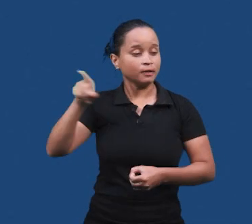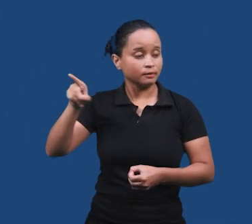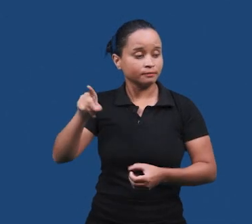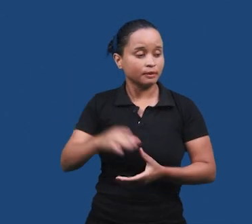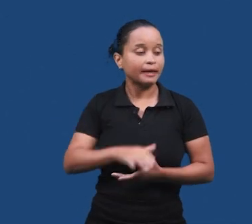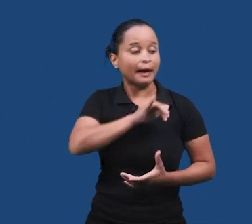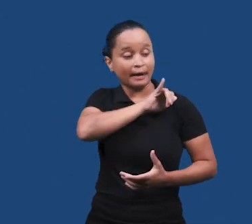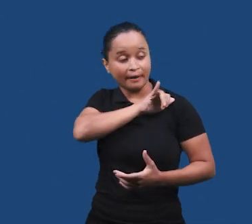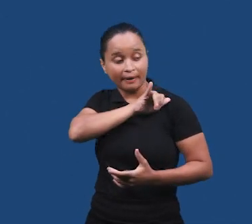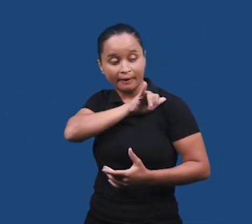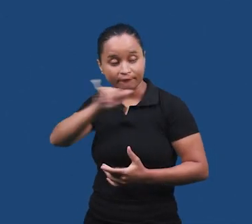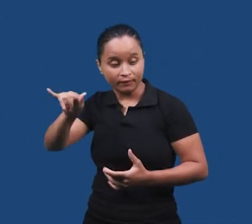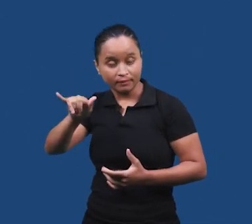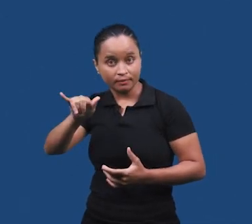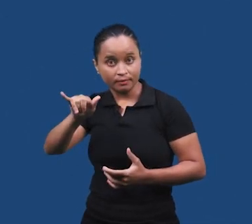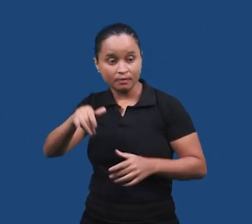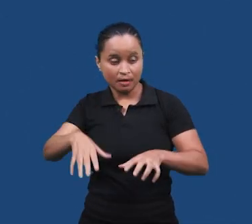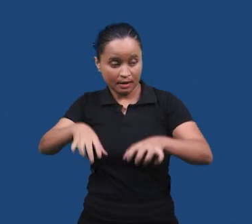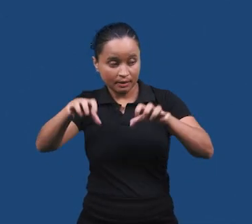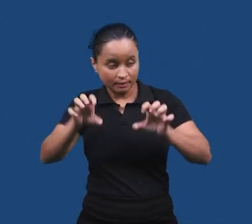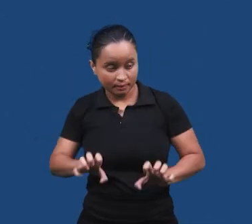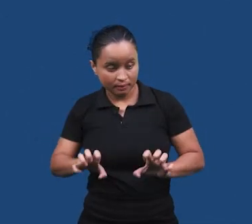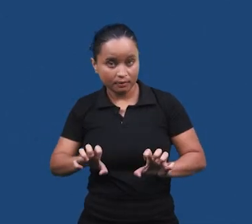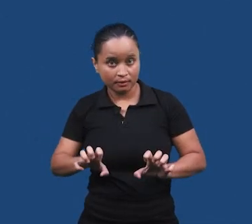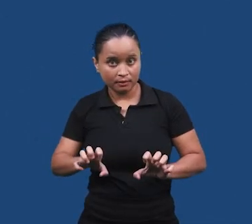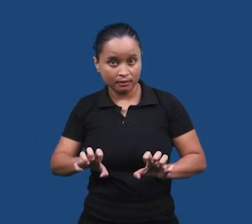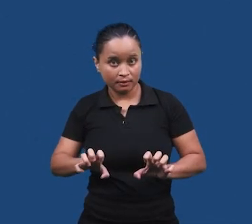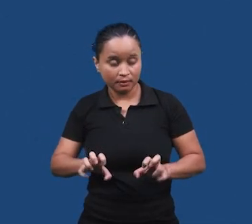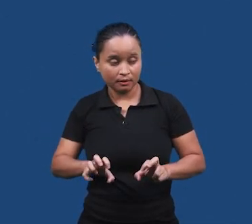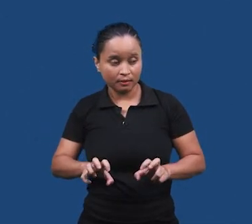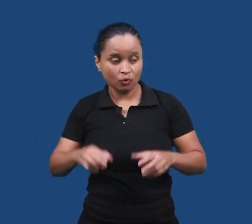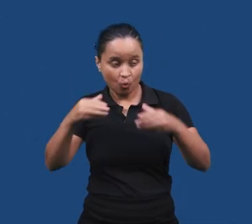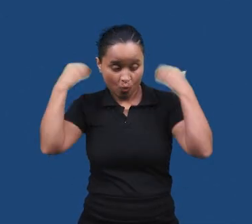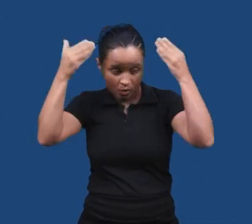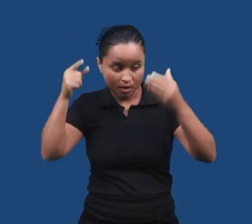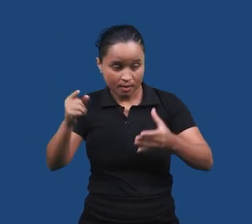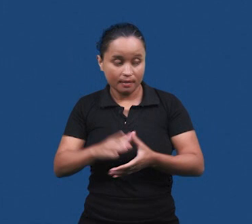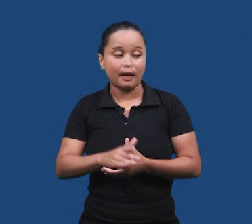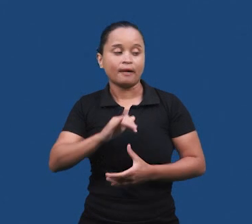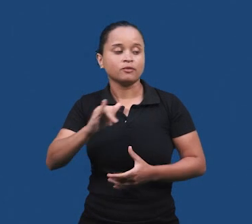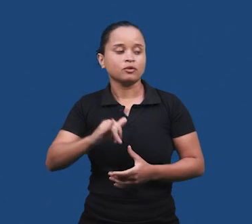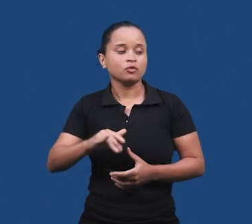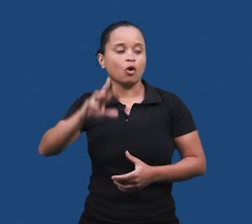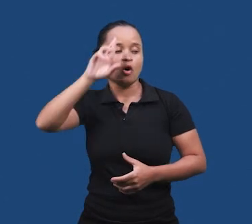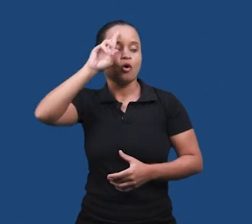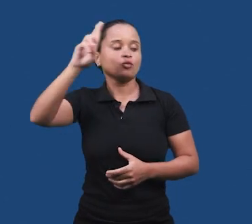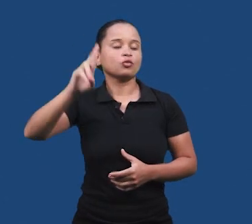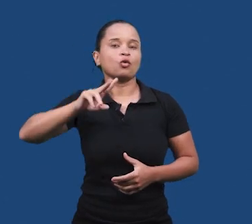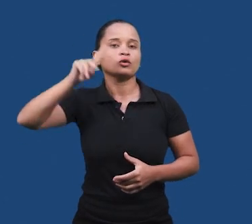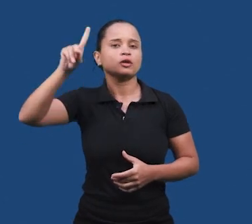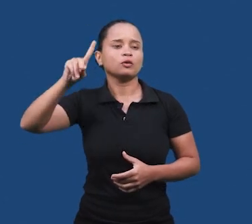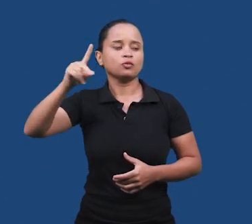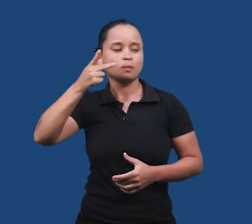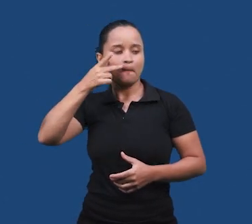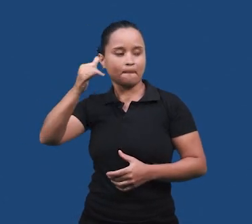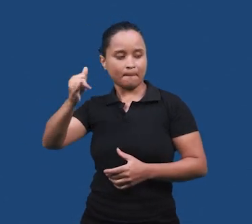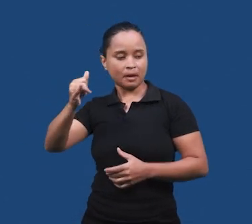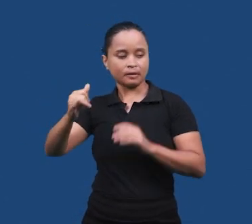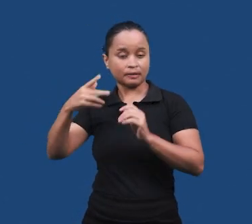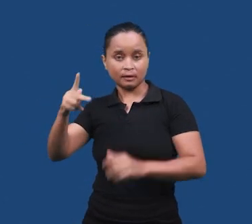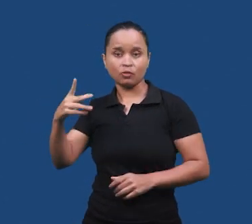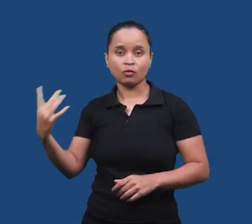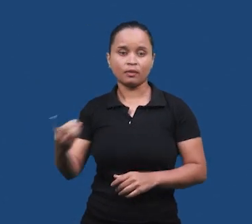disant: retourne et dis à Ézéchias, prince de mon peuple, ainsi dit le Seigneur, Dieu de ton père